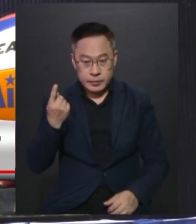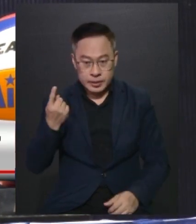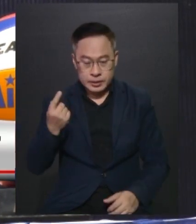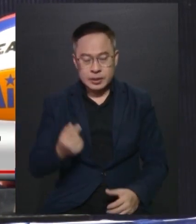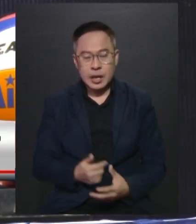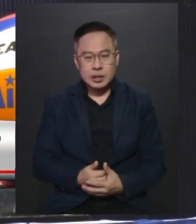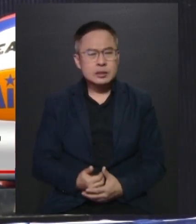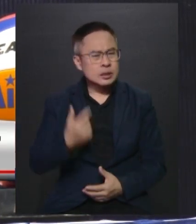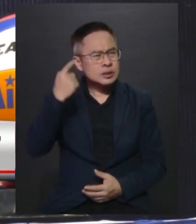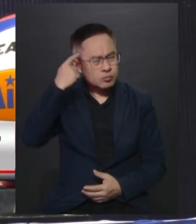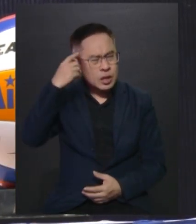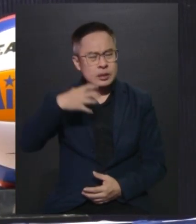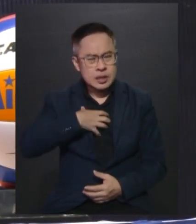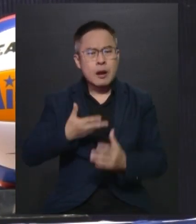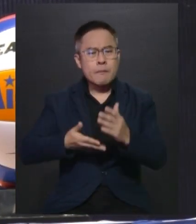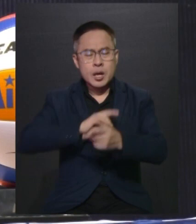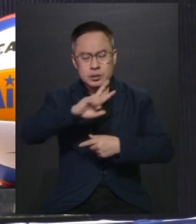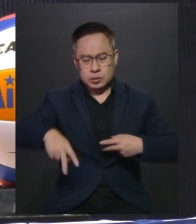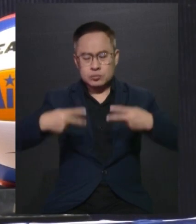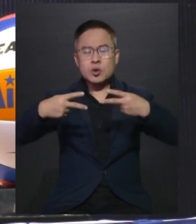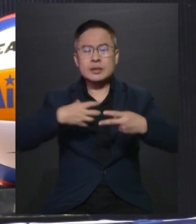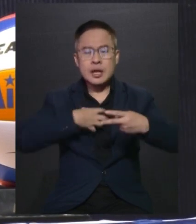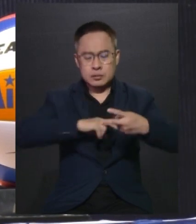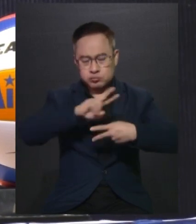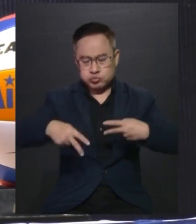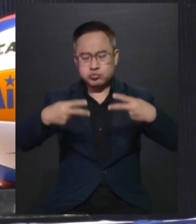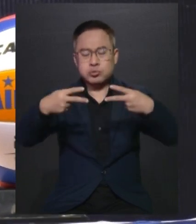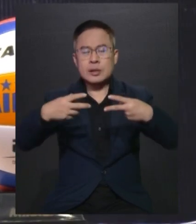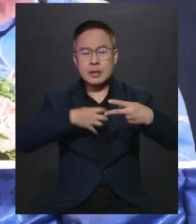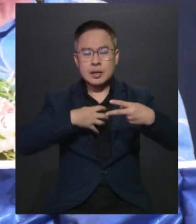งเป้าไว้นะคะว่าจะผ่านเข้าสู่รอบรองชนะเลิศให้ได้ค่ะ